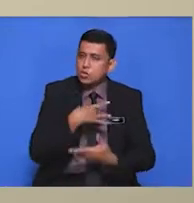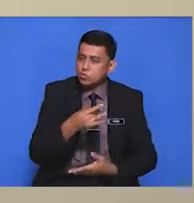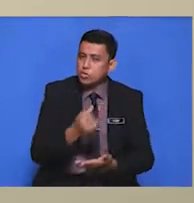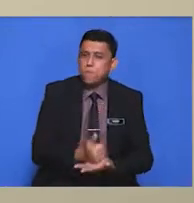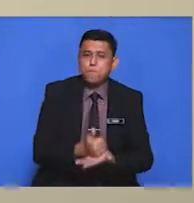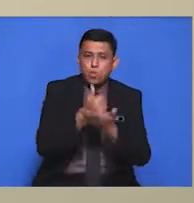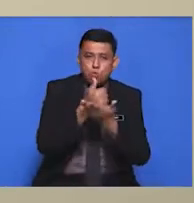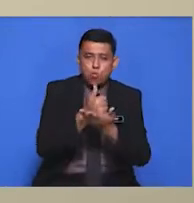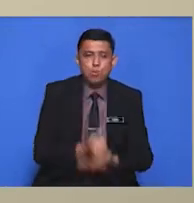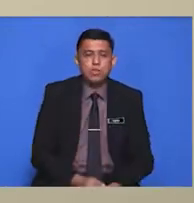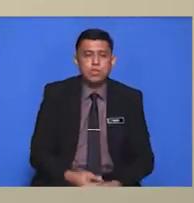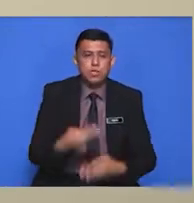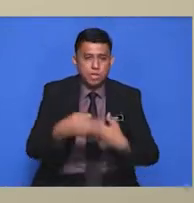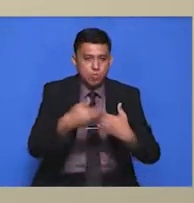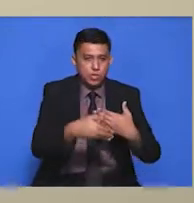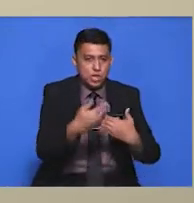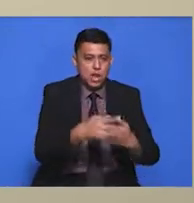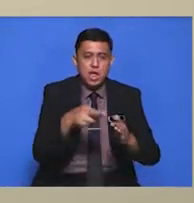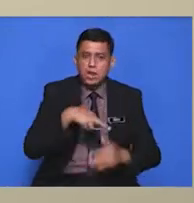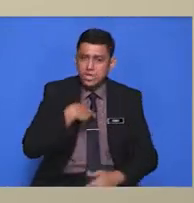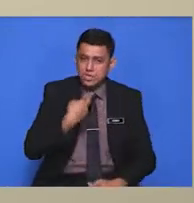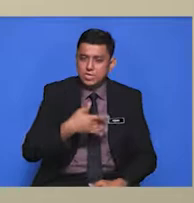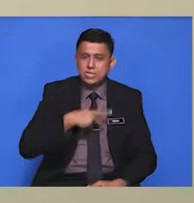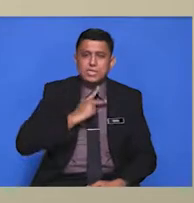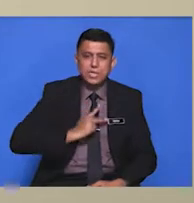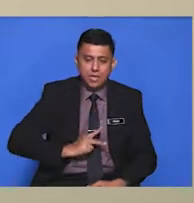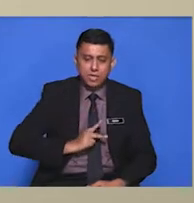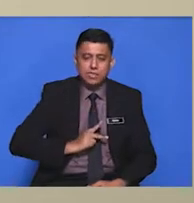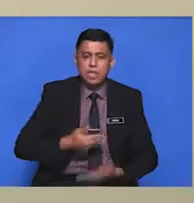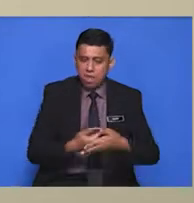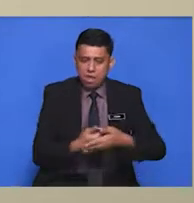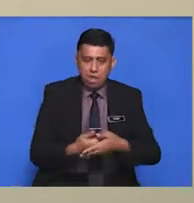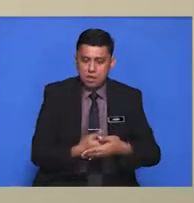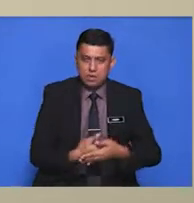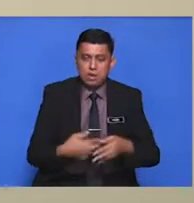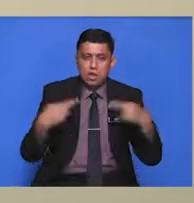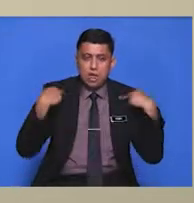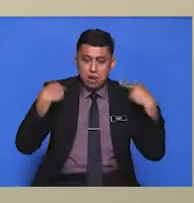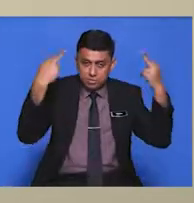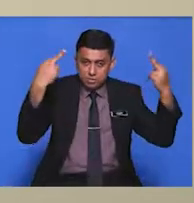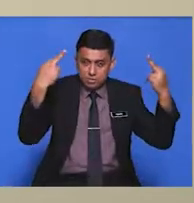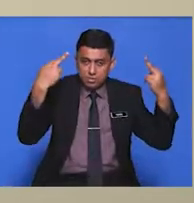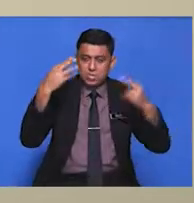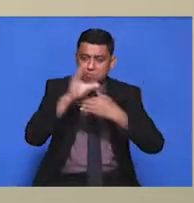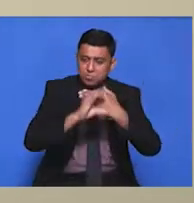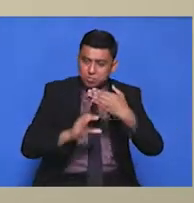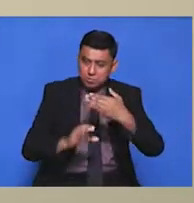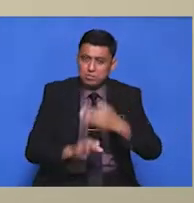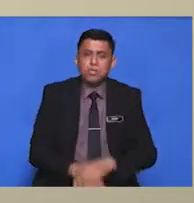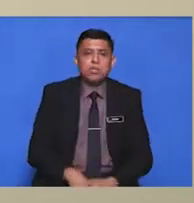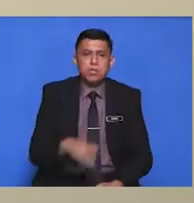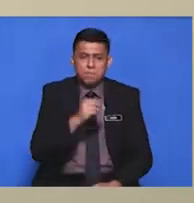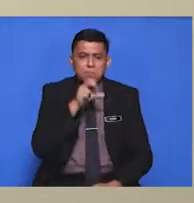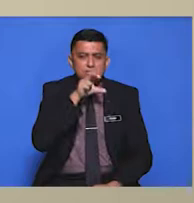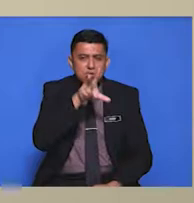Buktinya, Talia mudah berasa kasihan apabila melihat anak raksasa kot-kot yang cedera dan menjerit